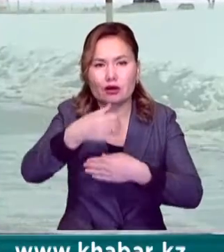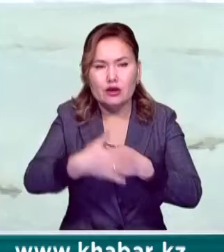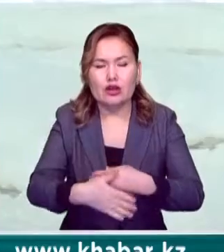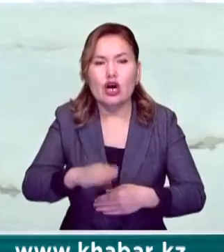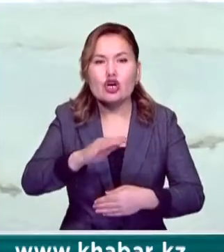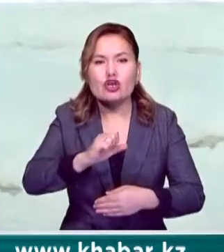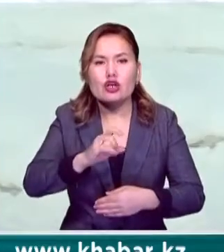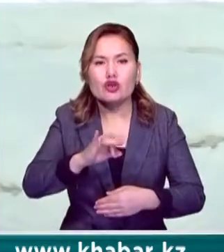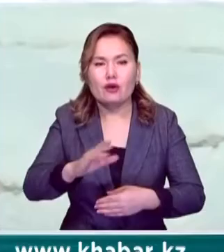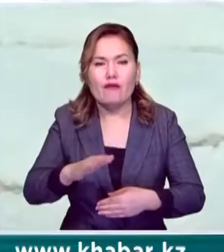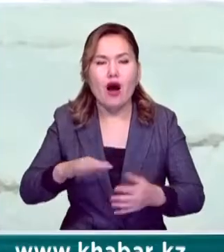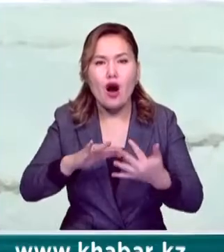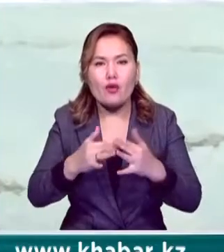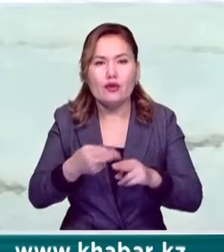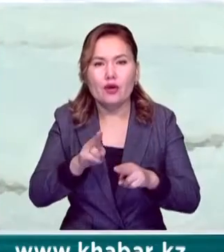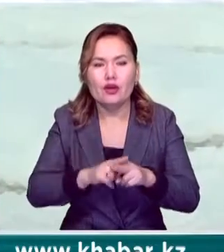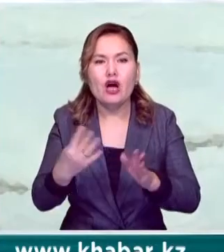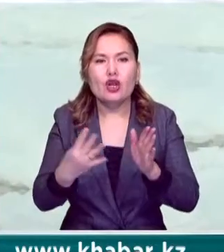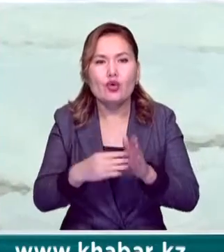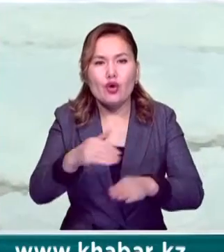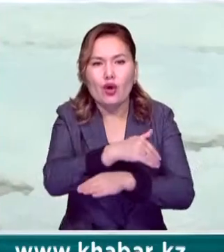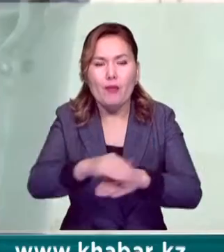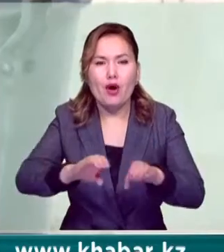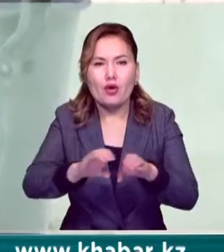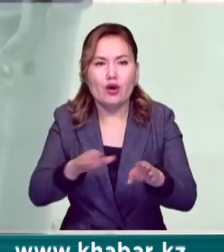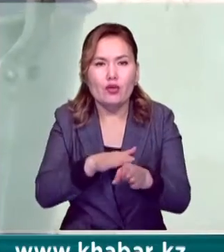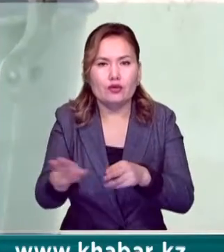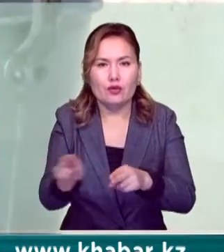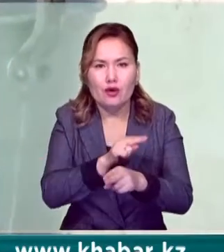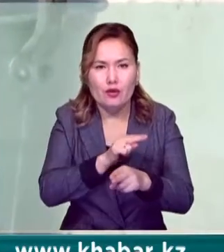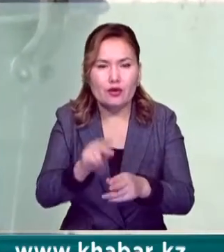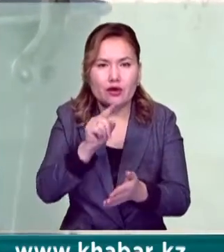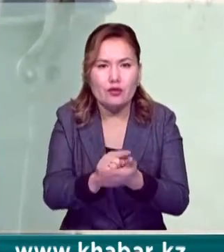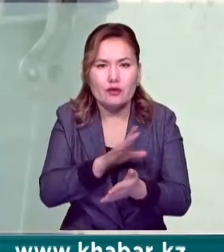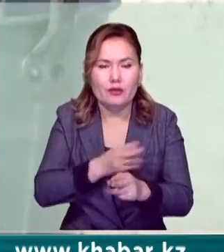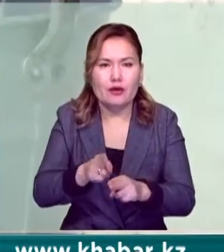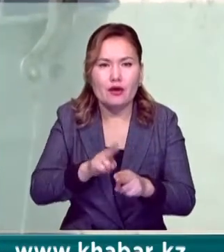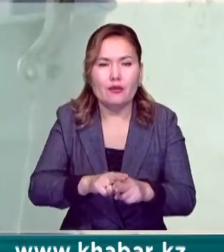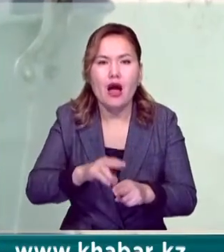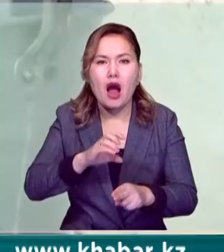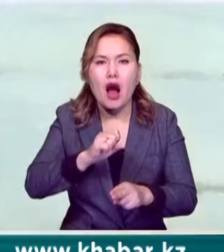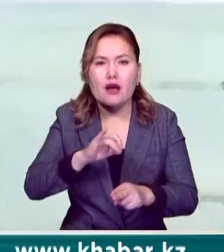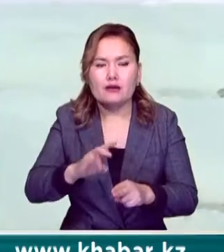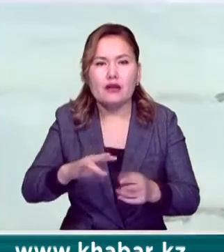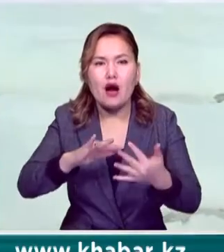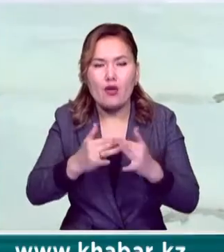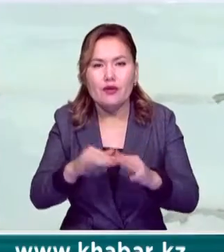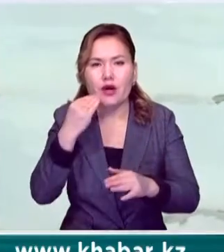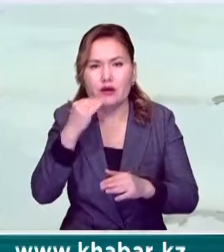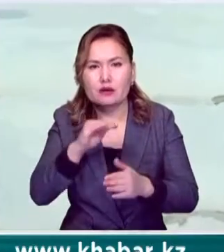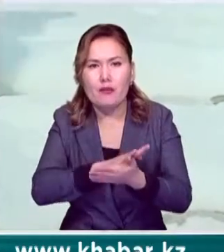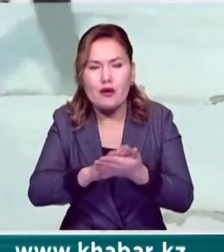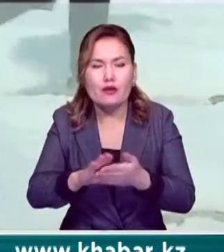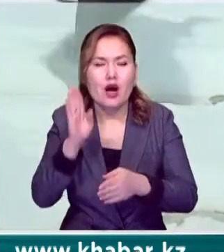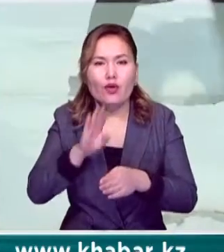орталығы Жансүгіров ауылы. Ондағы 9 көшенің құбырлары күрделі жөндеуден өтуі тиіс. Арасан ауылында да сапалы ауызсуға қатысты